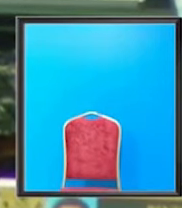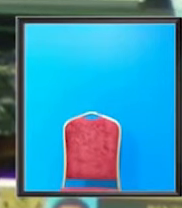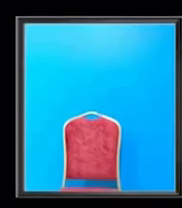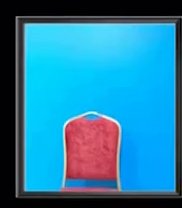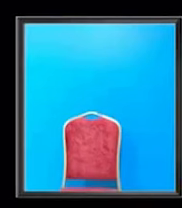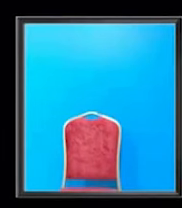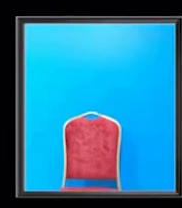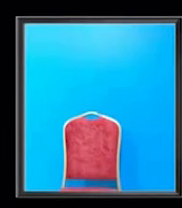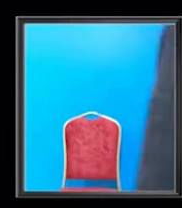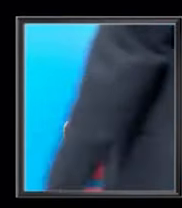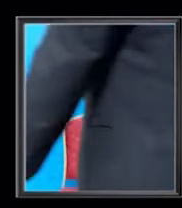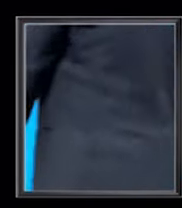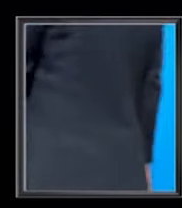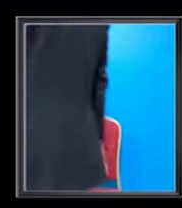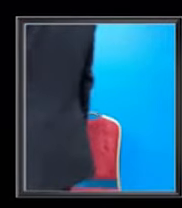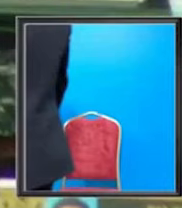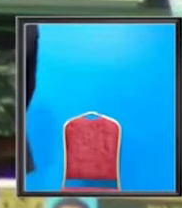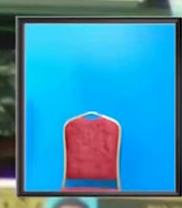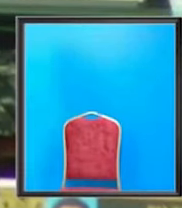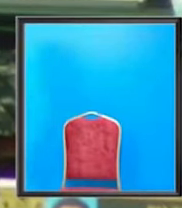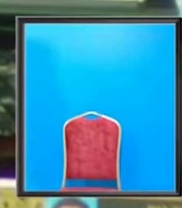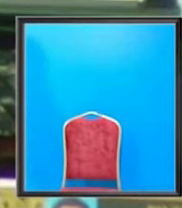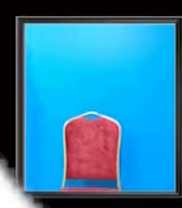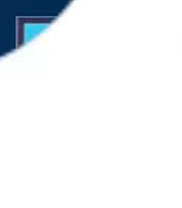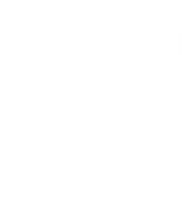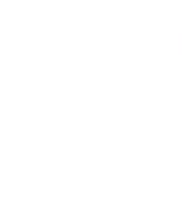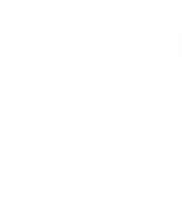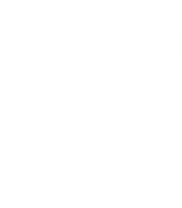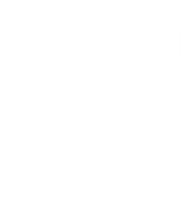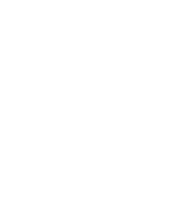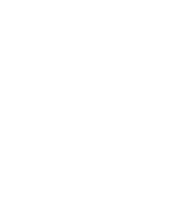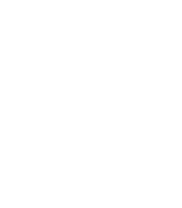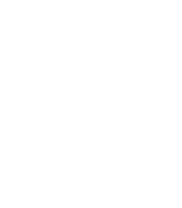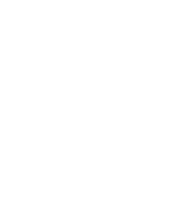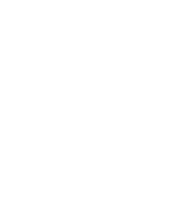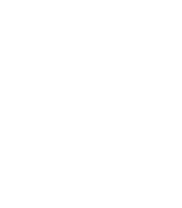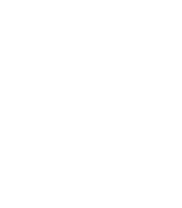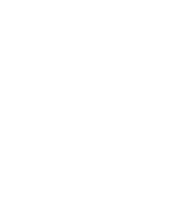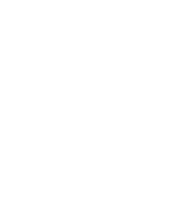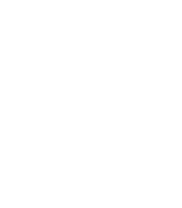Bertaburan lah you ni. Saya minta lah. Seronok juga lawak jenaka pagi ni.